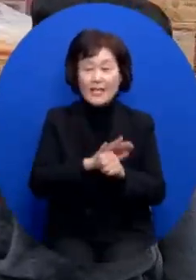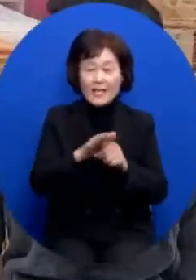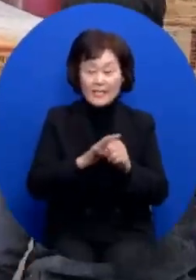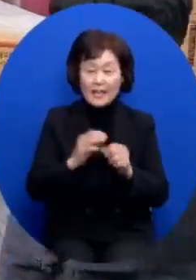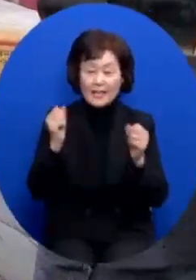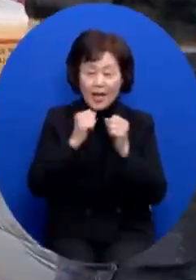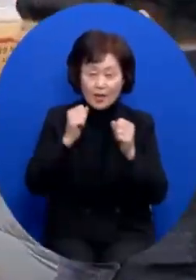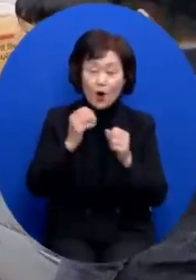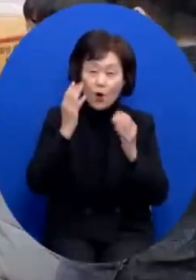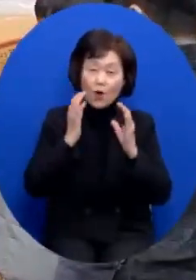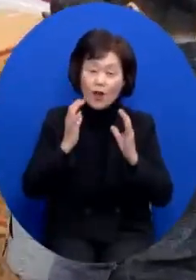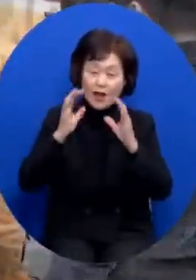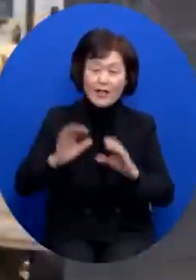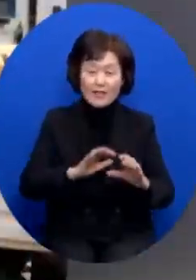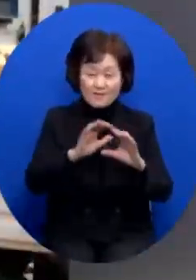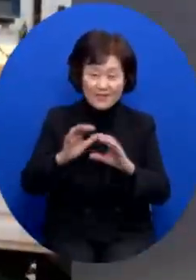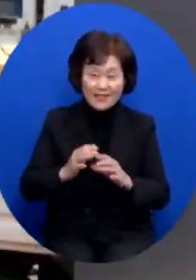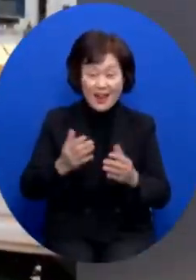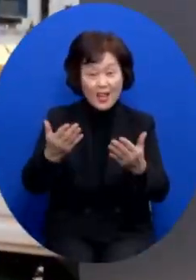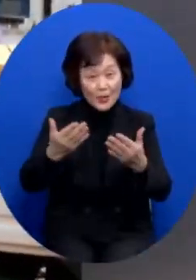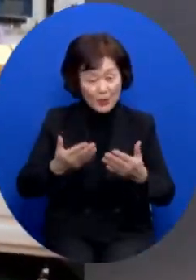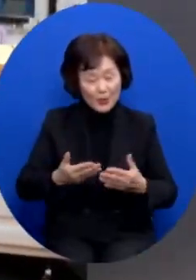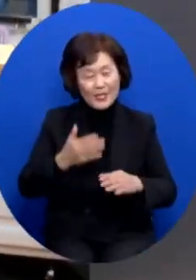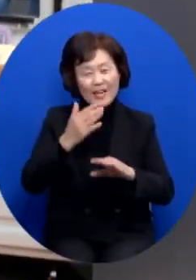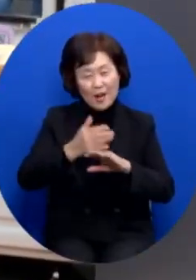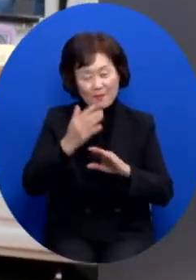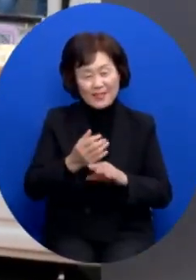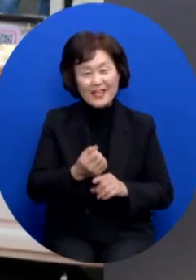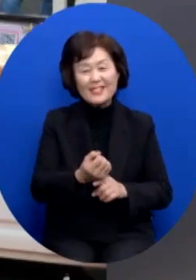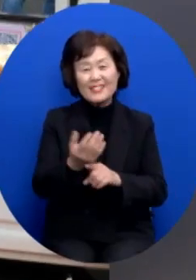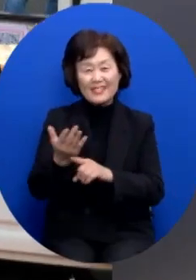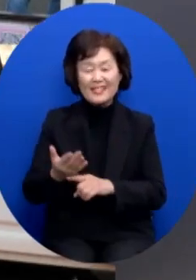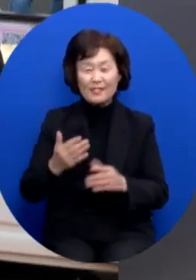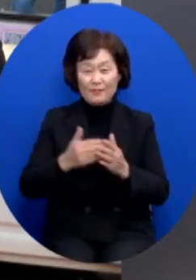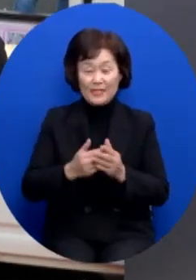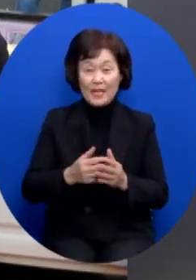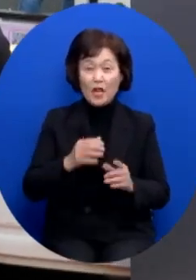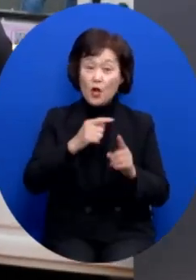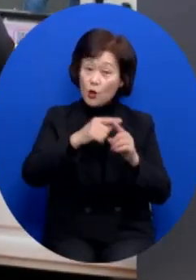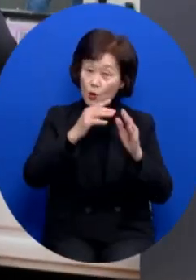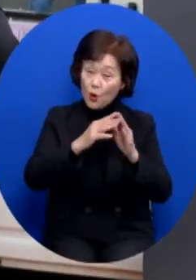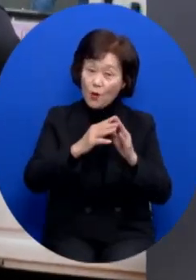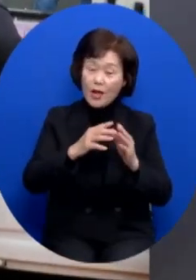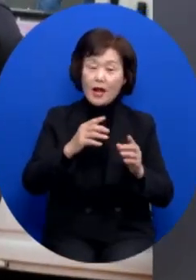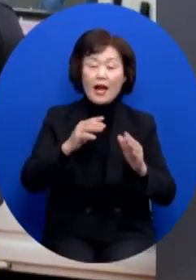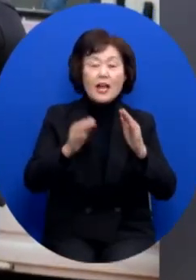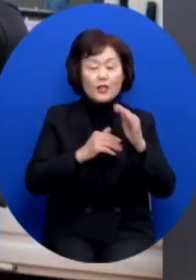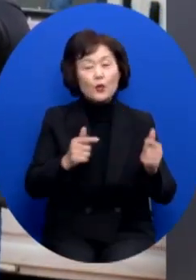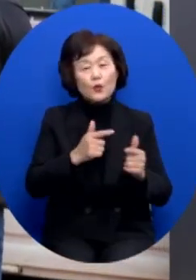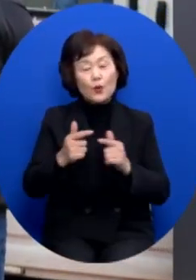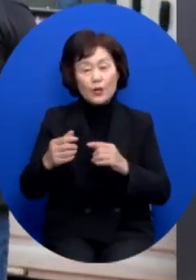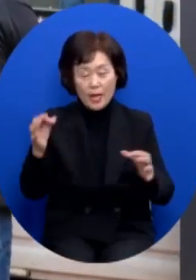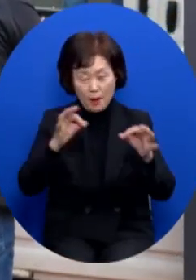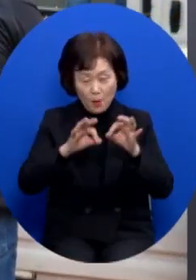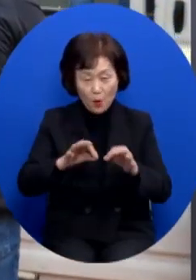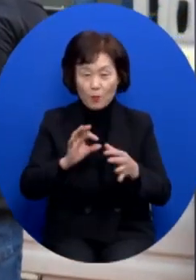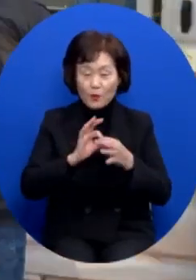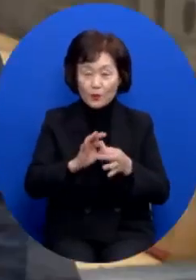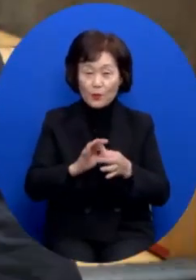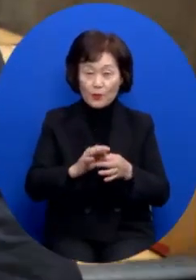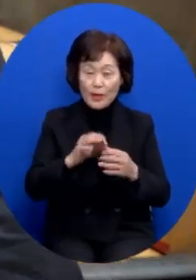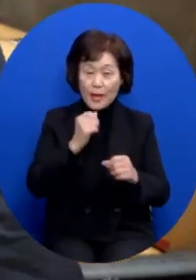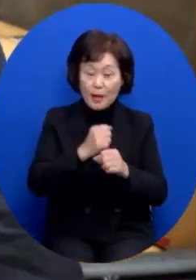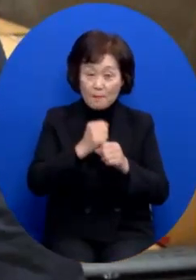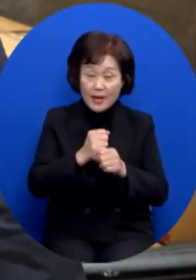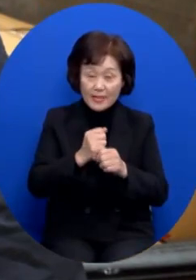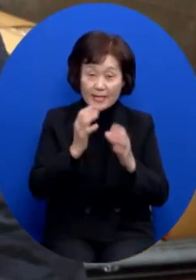주셔서 감사하다며 왕성교회에 감사를 표했습니다. 왕성교회가 교인들의 모금을 통해 만든 김장김치는